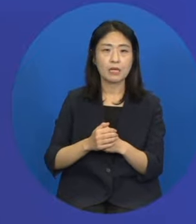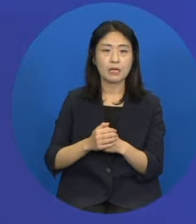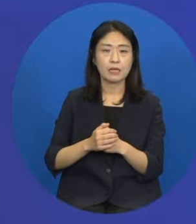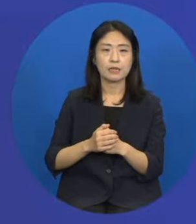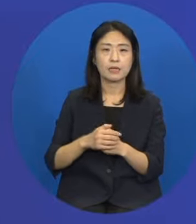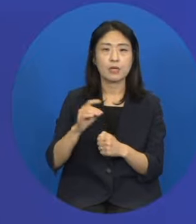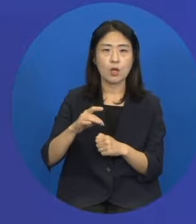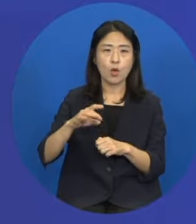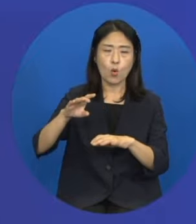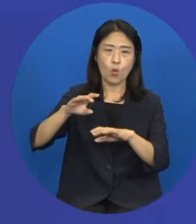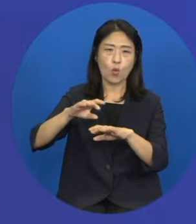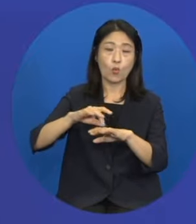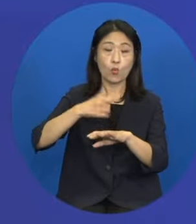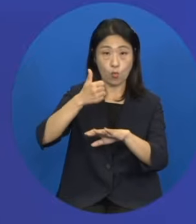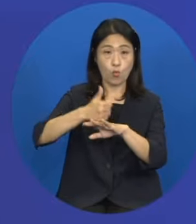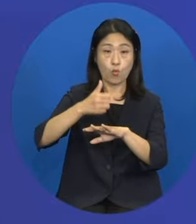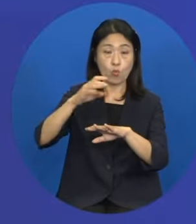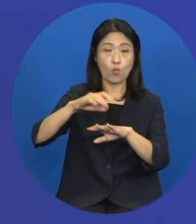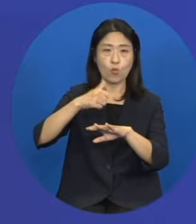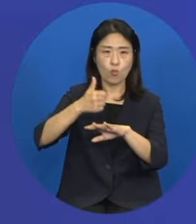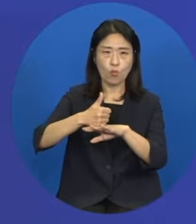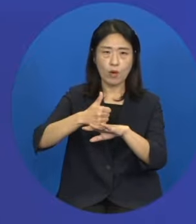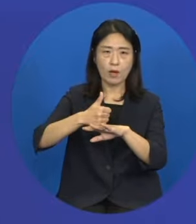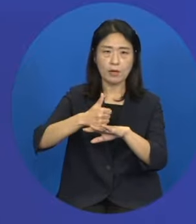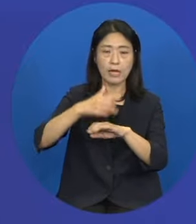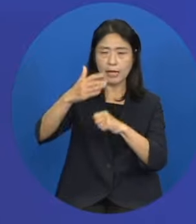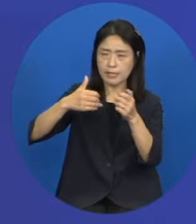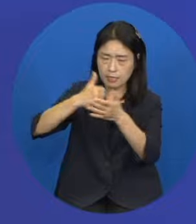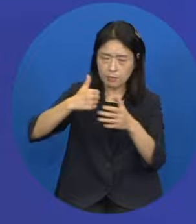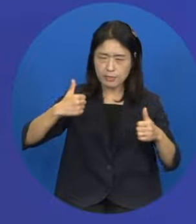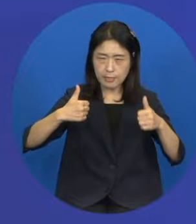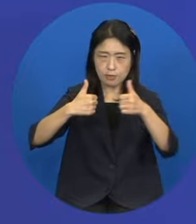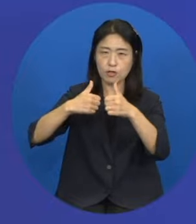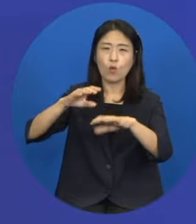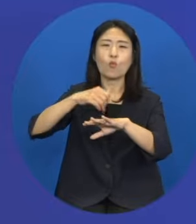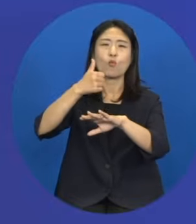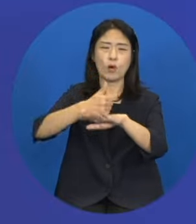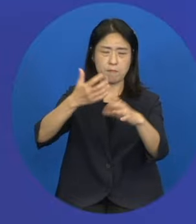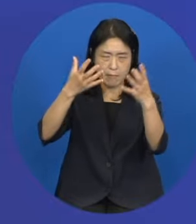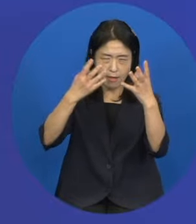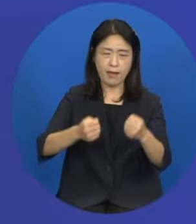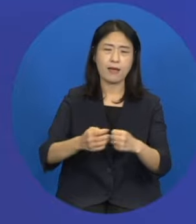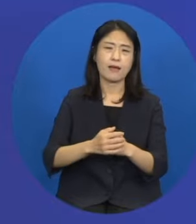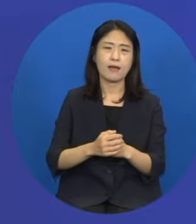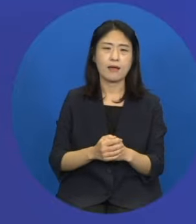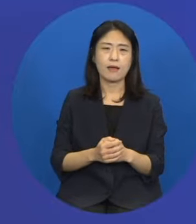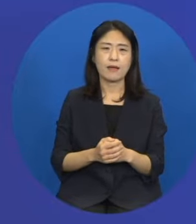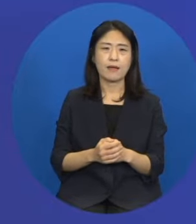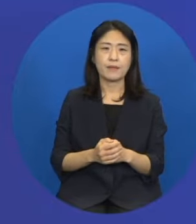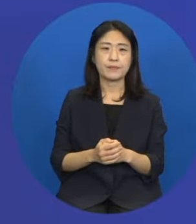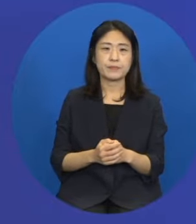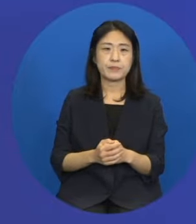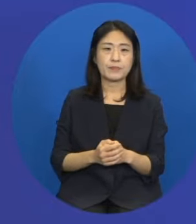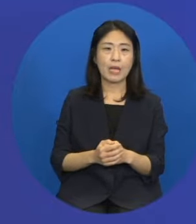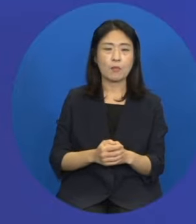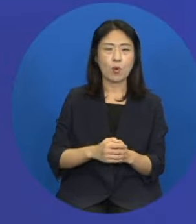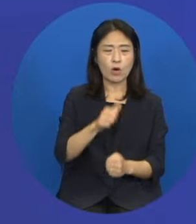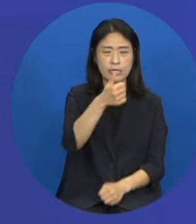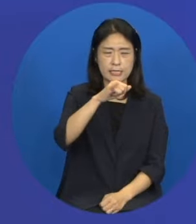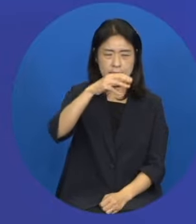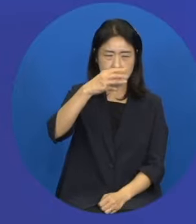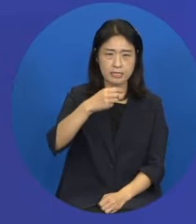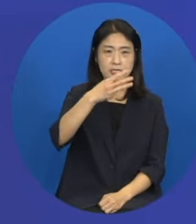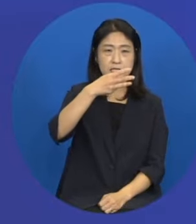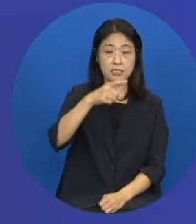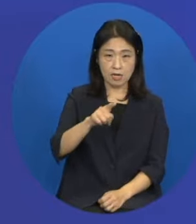죽이려 했습니다. 그리고 오늘 본문에 헤롯이 야고보를 죽이면서 베드로를 감옥에 가두죠. 인류 역사를 보면 히틀러나 스탈린이나